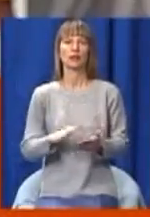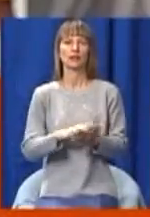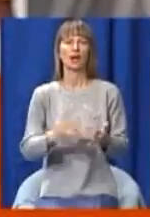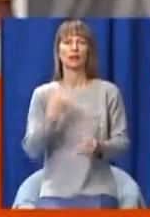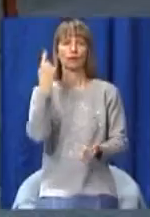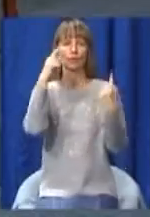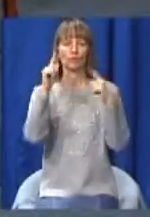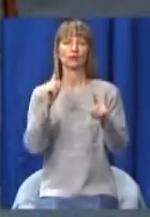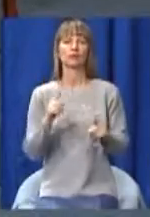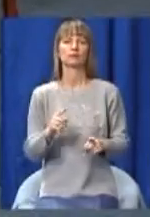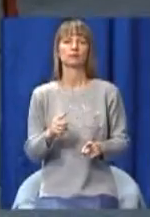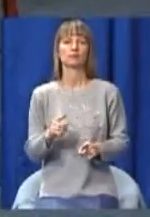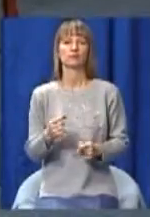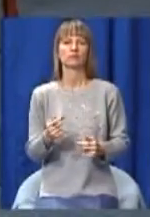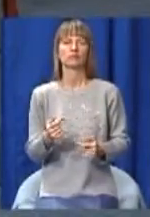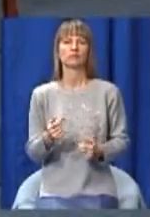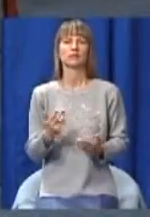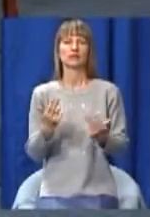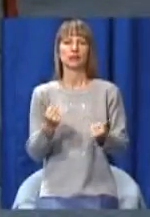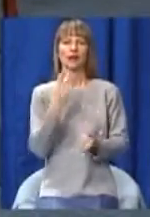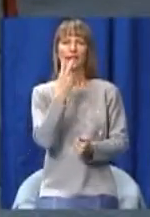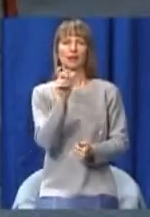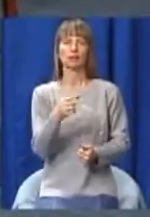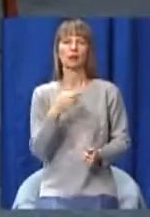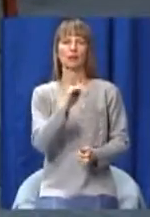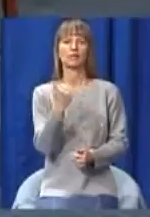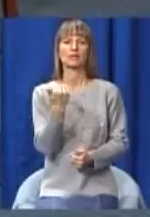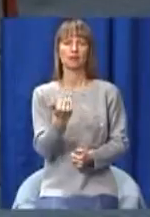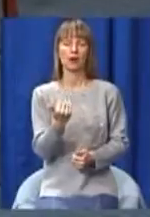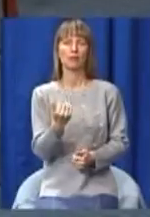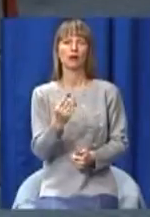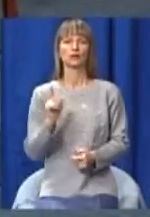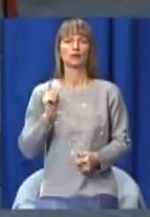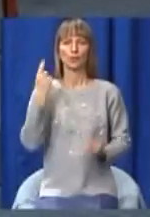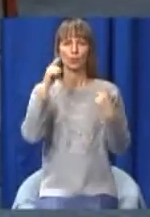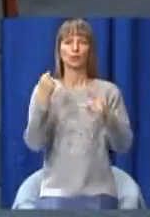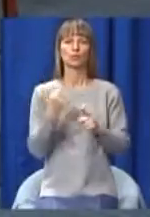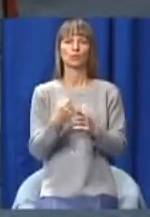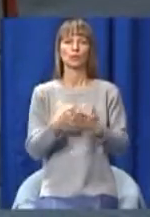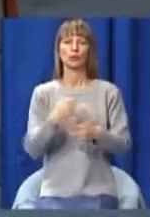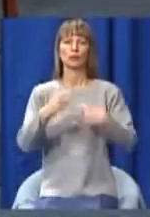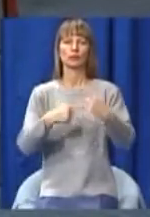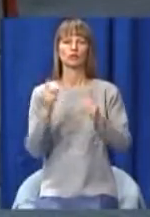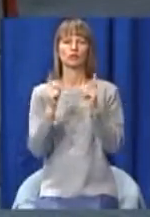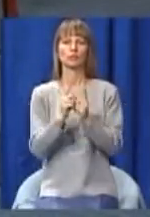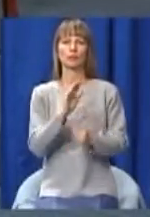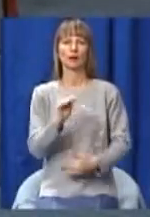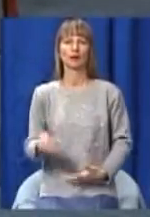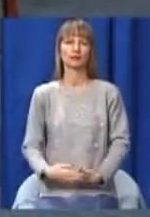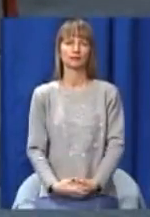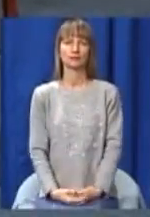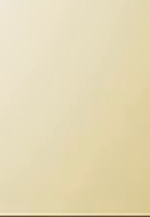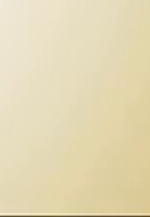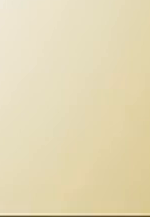нас мультфільм. Ну, власне, глядачі, ми прощаємося з вами. Далі вас чекає мультик. До наступних зустрічей! Бувайте!